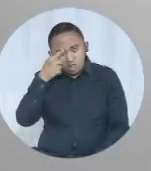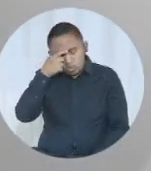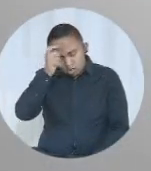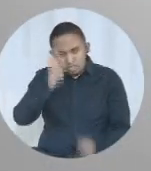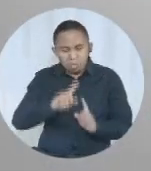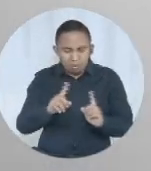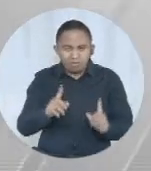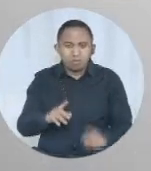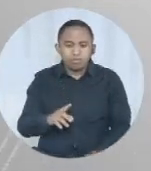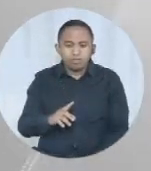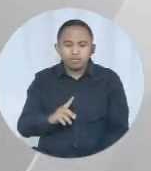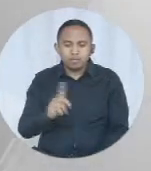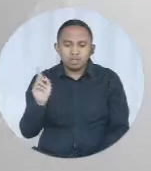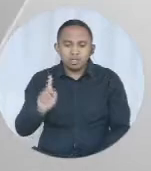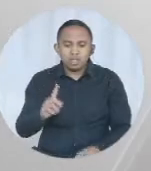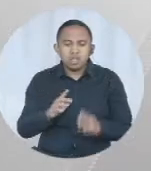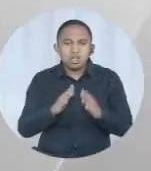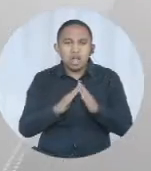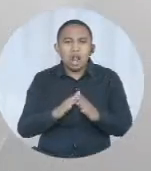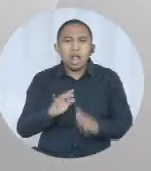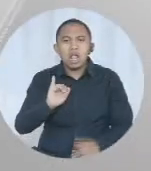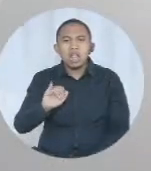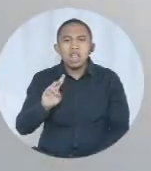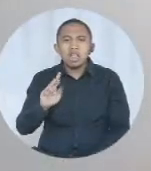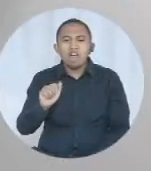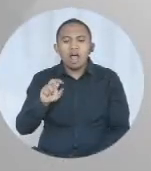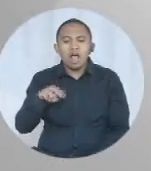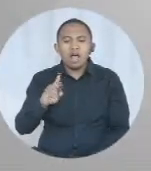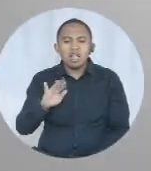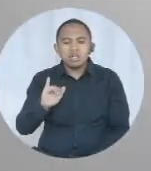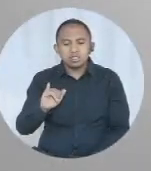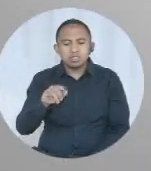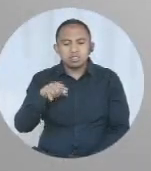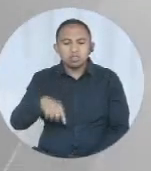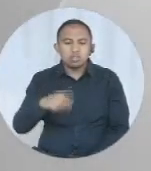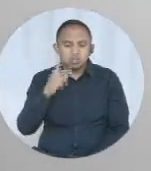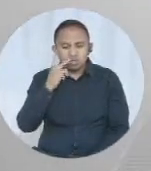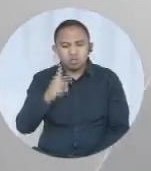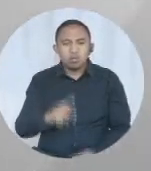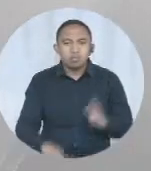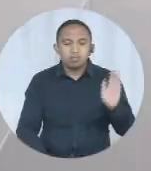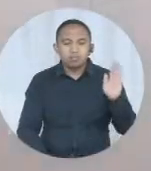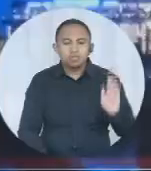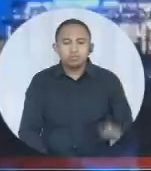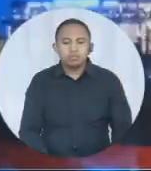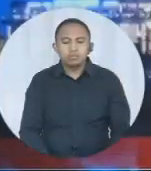CTR lasity hivandry hoetsiny maritra raha marikoty syrizera kosa